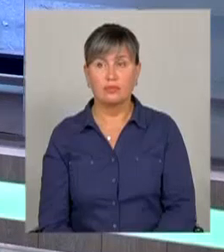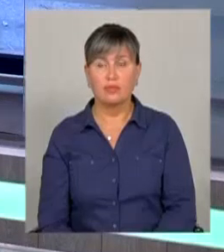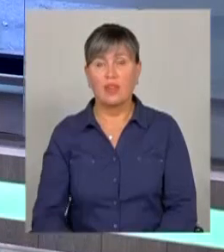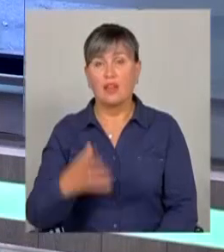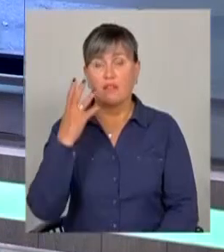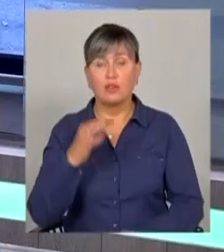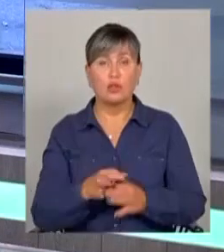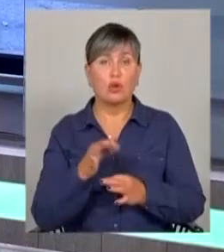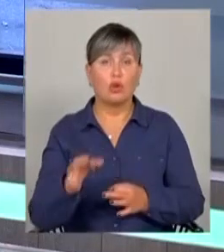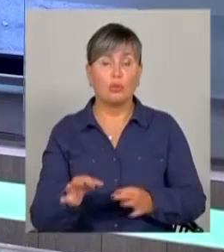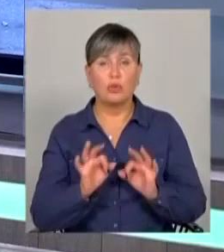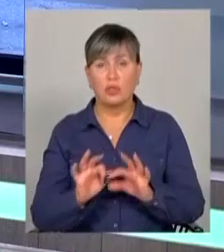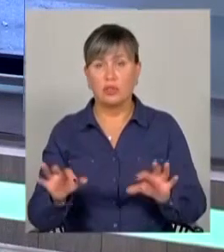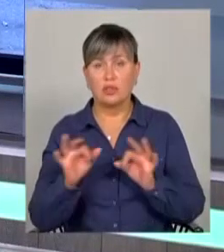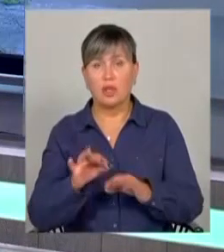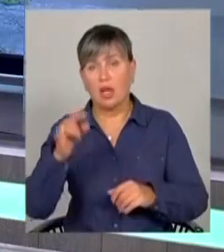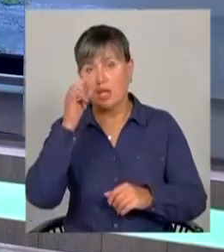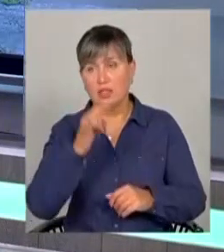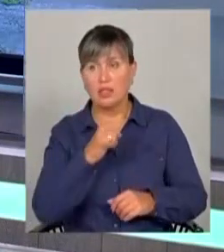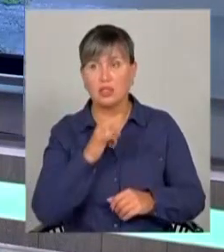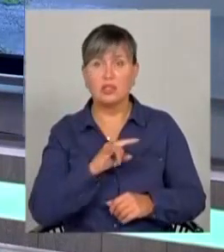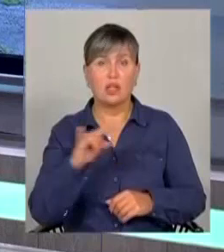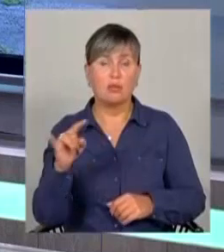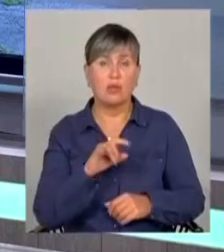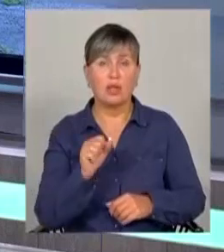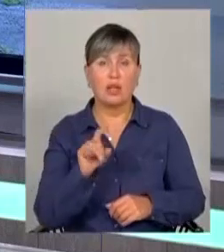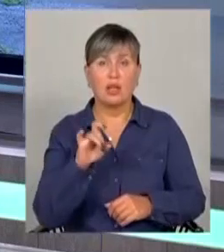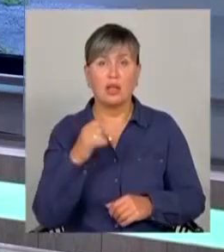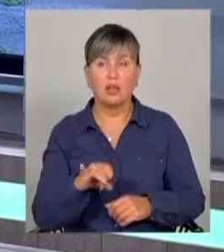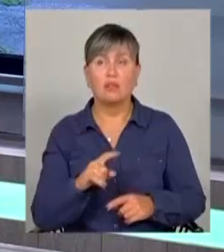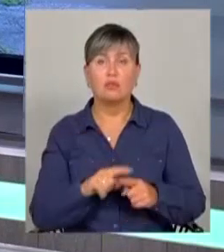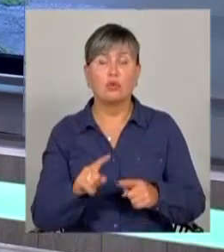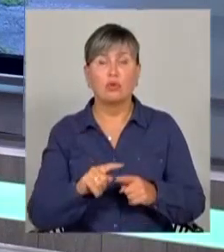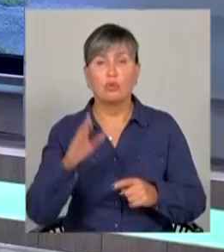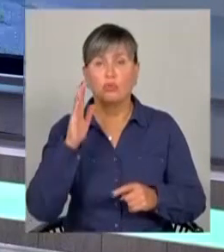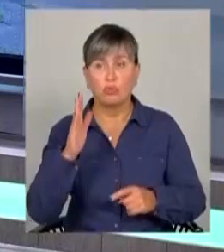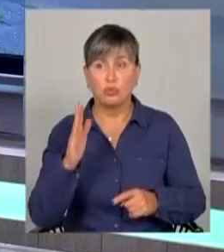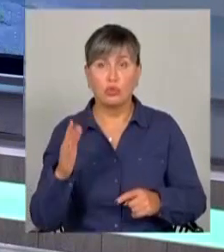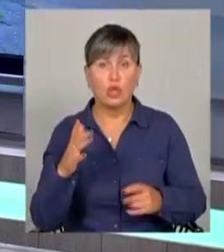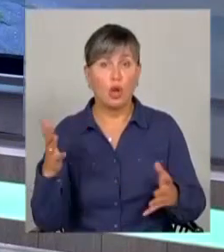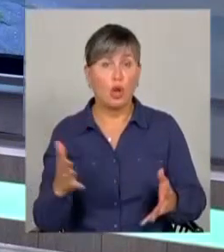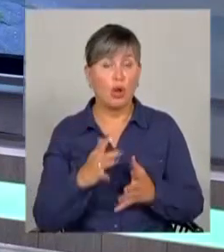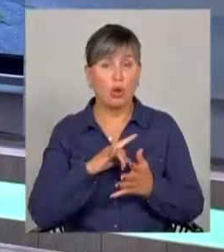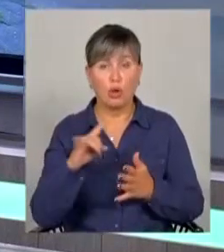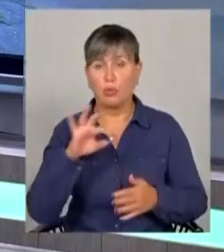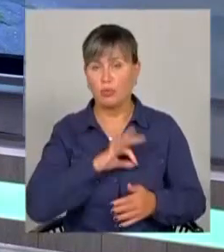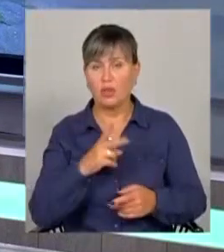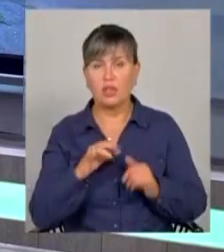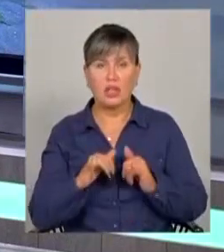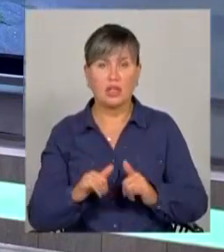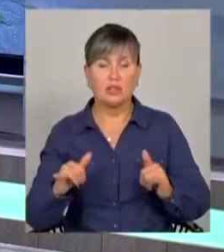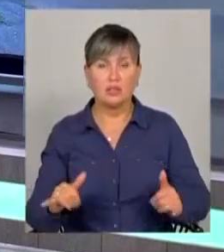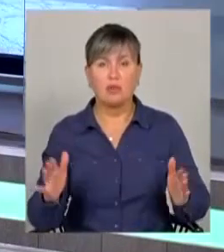В Алматинской области презентовали отечественные самолеты «Арай». В скором будущем легкомоторные воздушные судна применят для развития